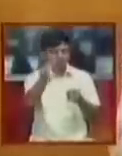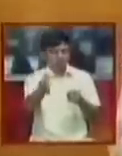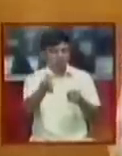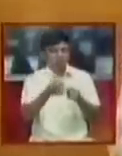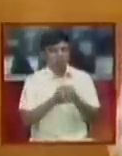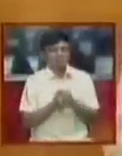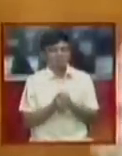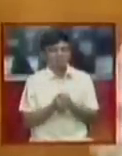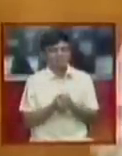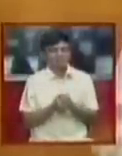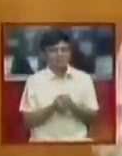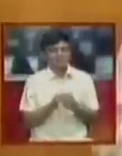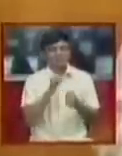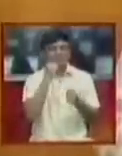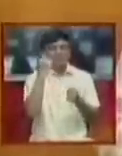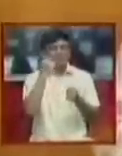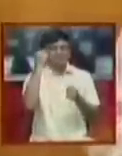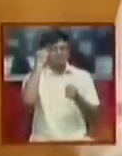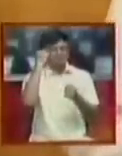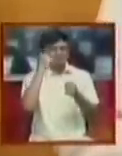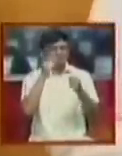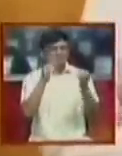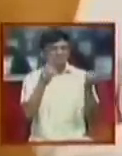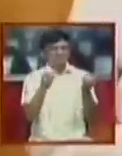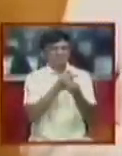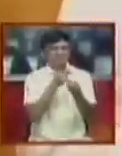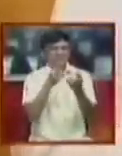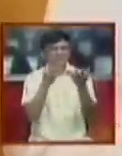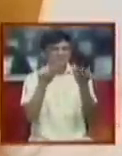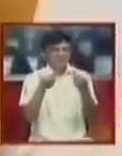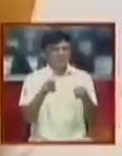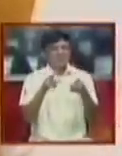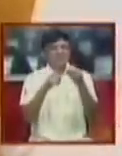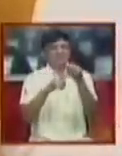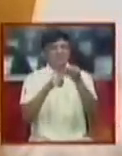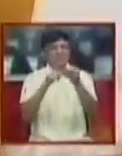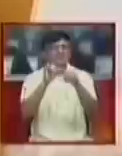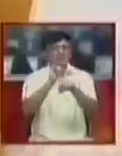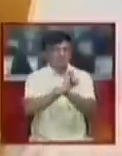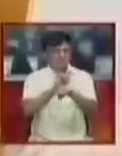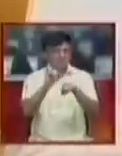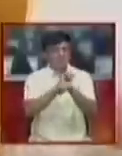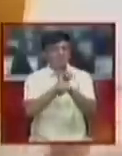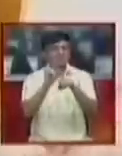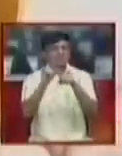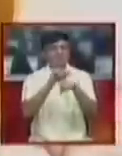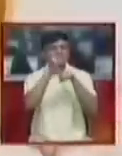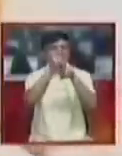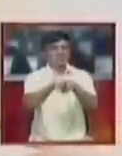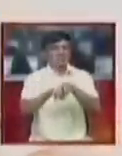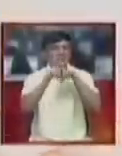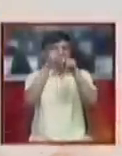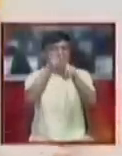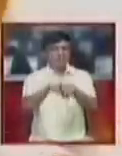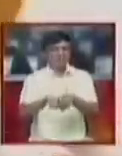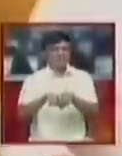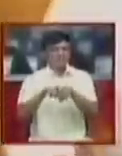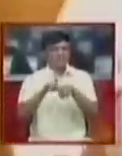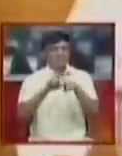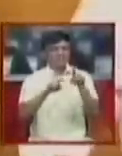salinlahi. Hindi natin pipitasin ang ginintoang bunga ng industriyang ito kung ang magiging kabayaran